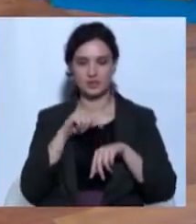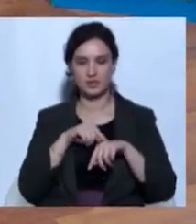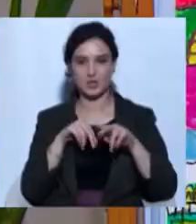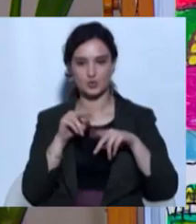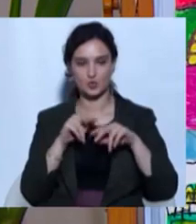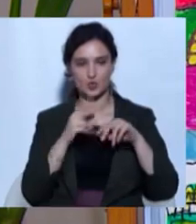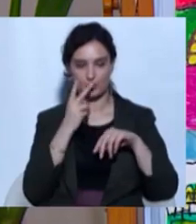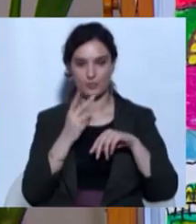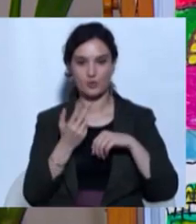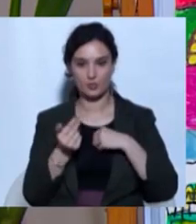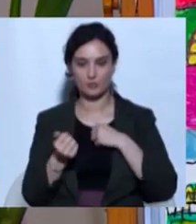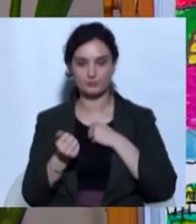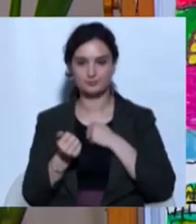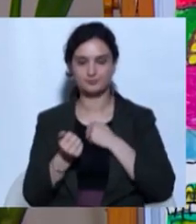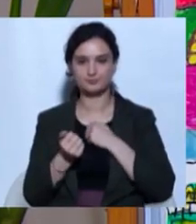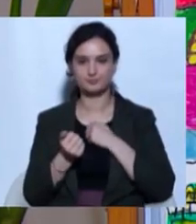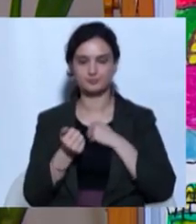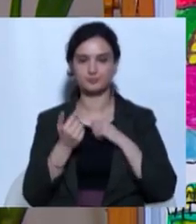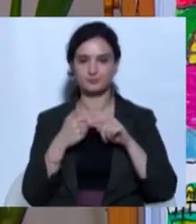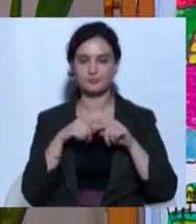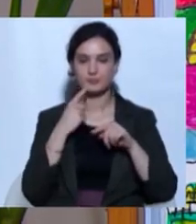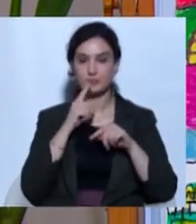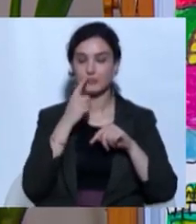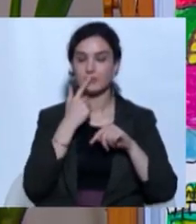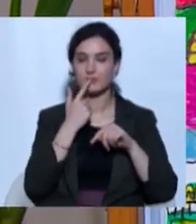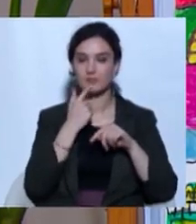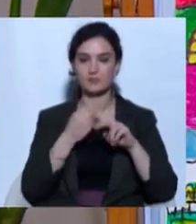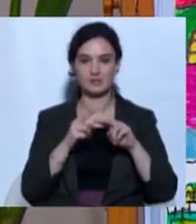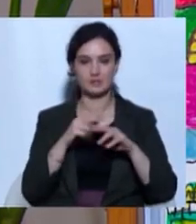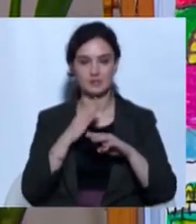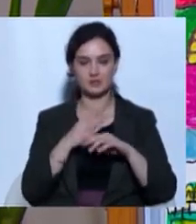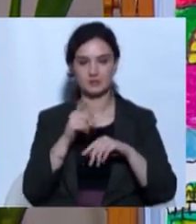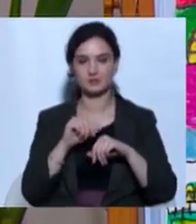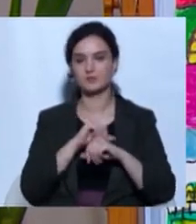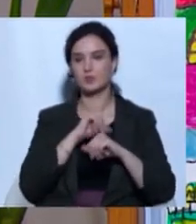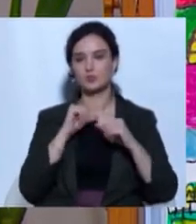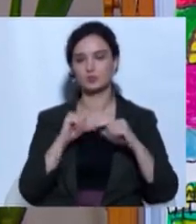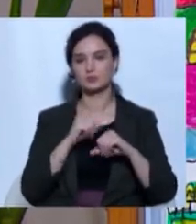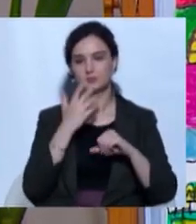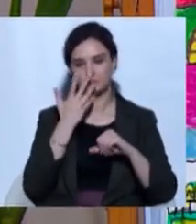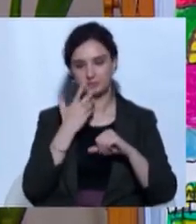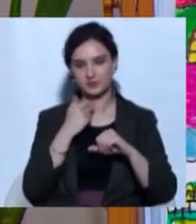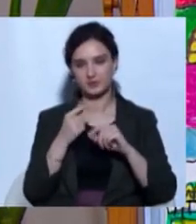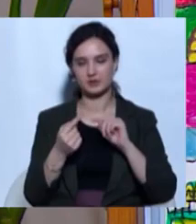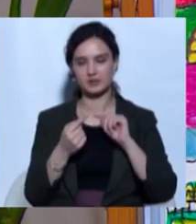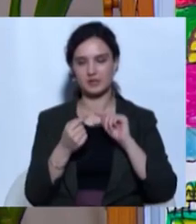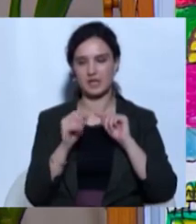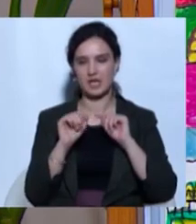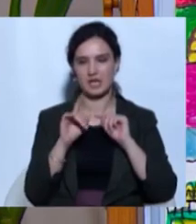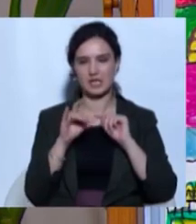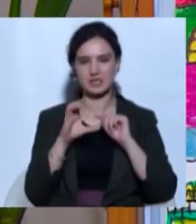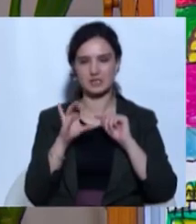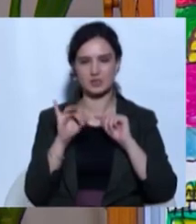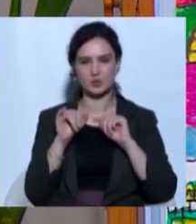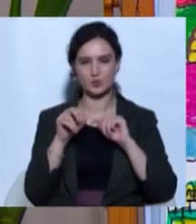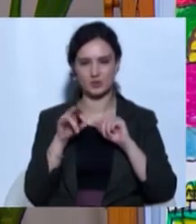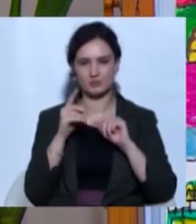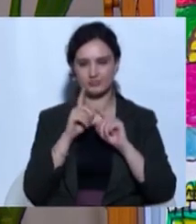ფერი? ხო, ამბობენ რომ წითელი ეს არის სიყვარულის ფერი, აგრესიული ფერიც